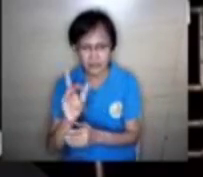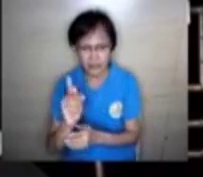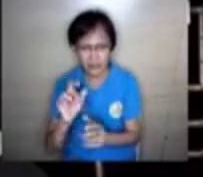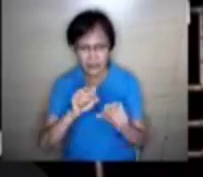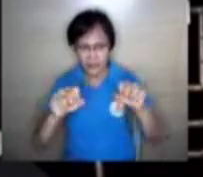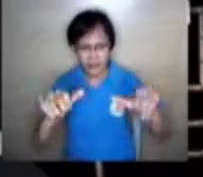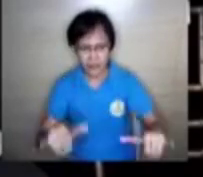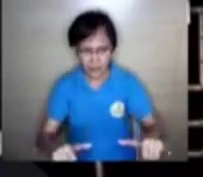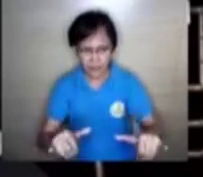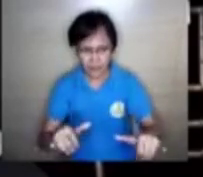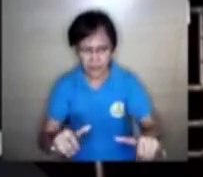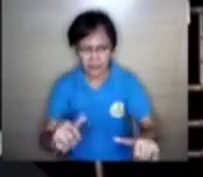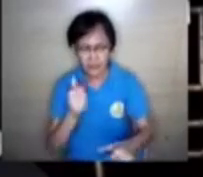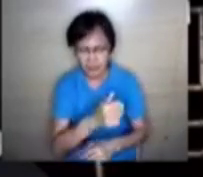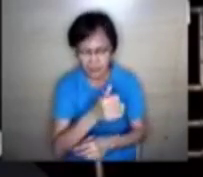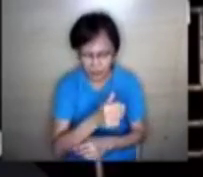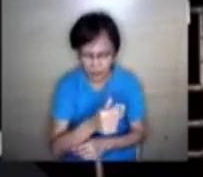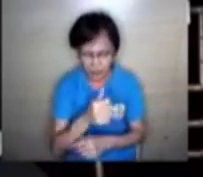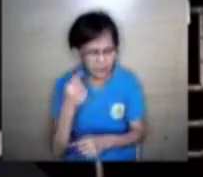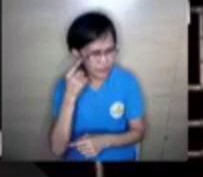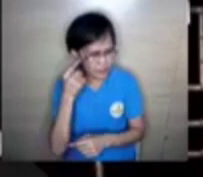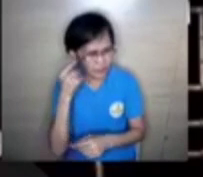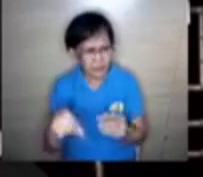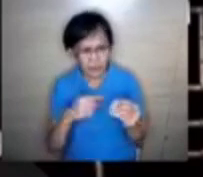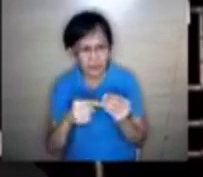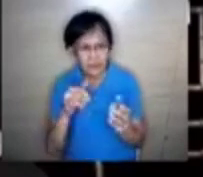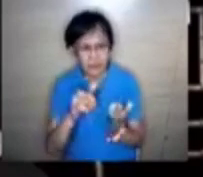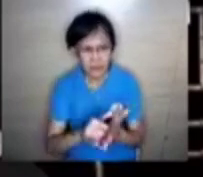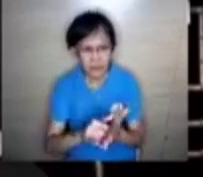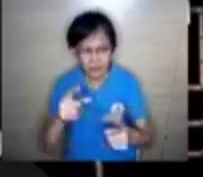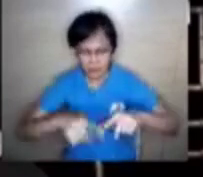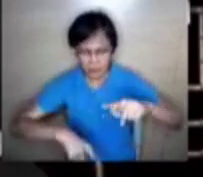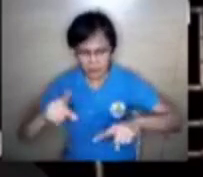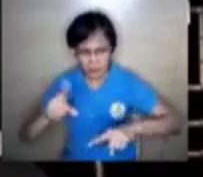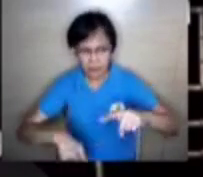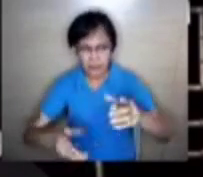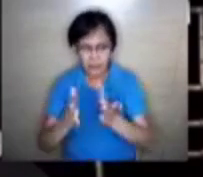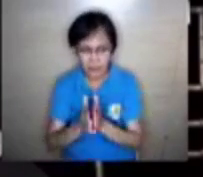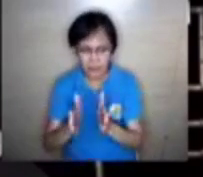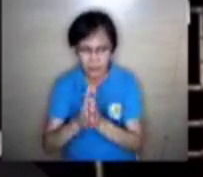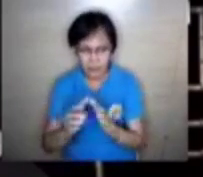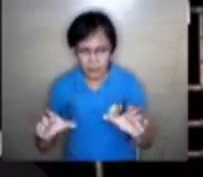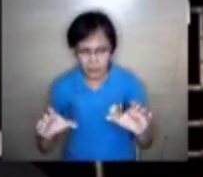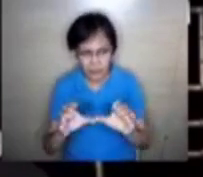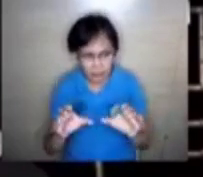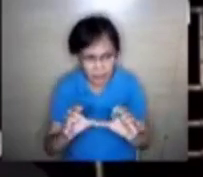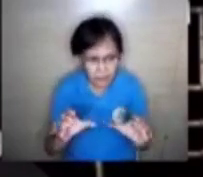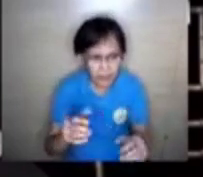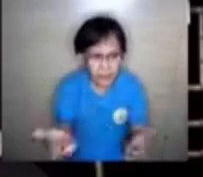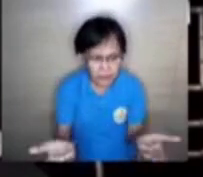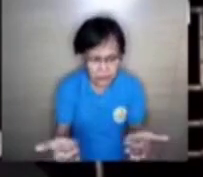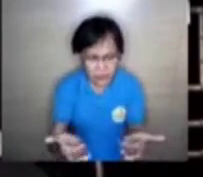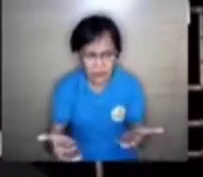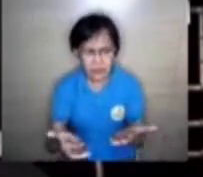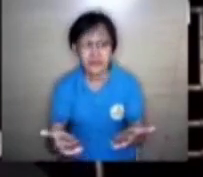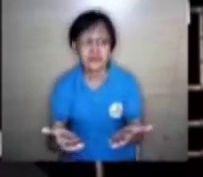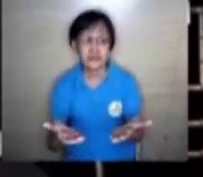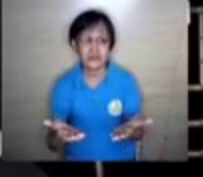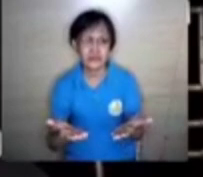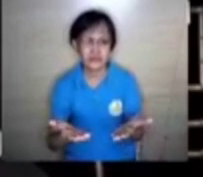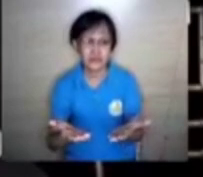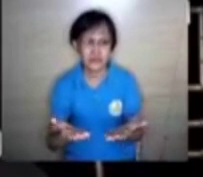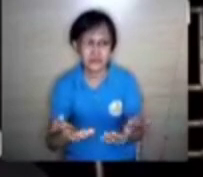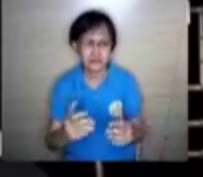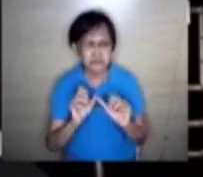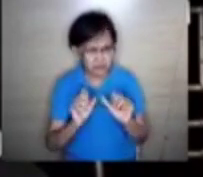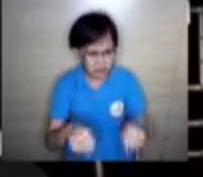Kayo na po ang maghusga. May mga kaibigan ako na humihingi sa akin ng kontrata sa lungsod. Ang sinasabi ko lang, walang problema.